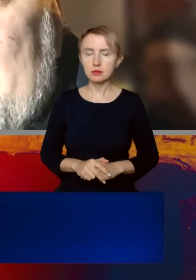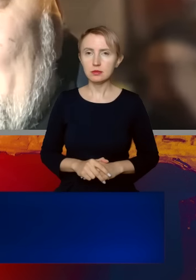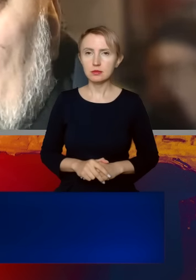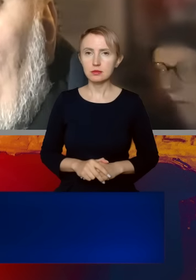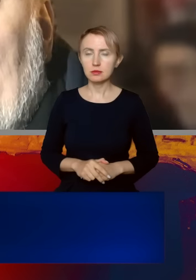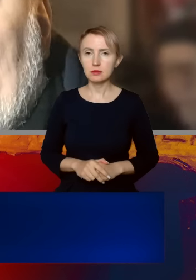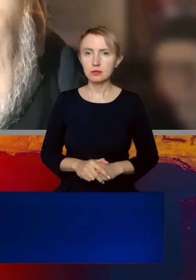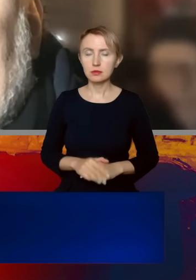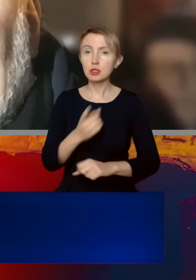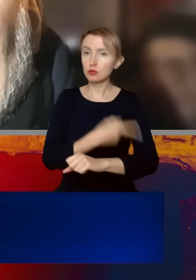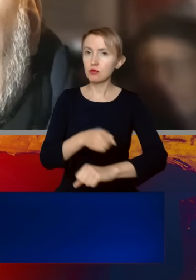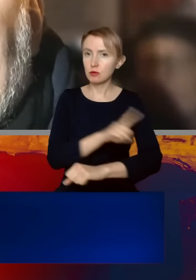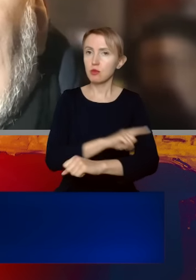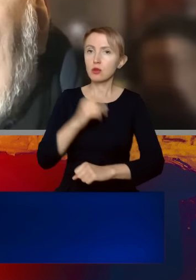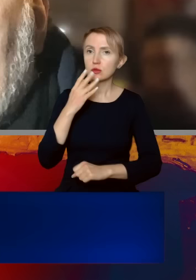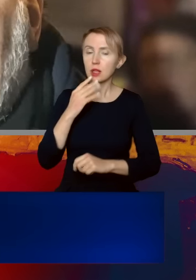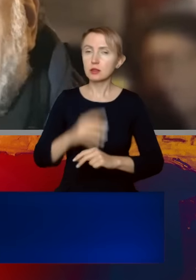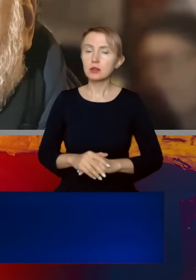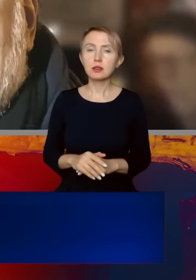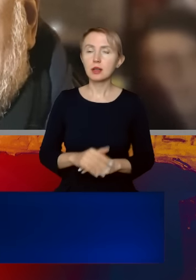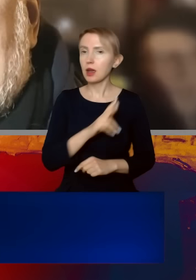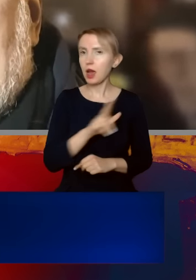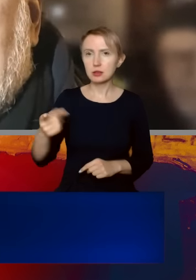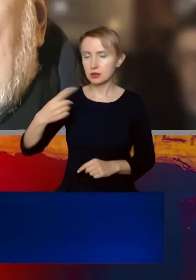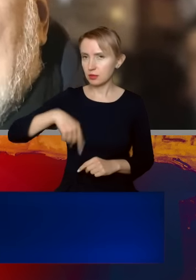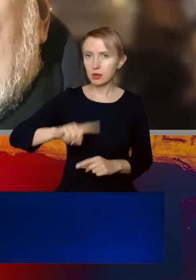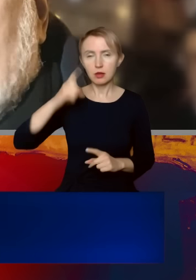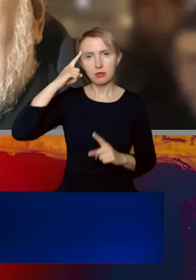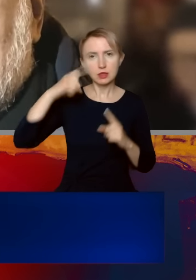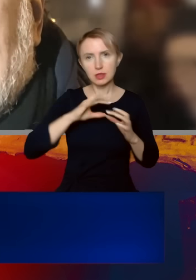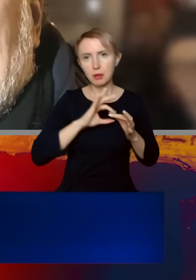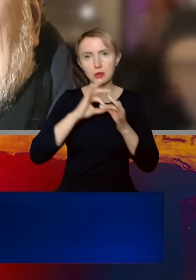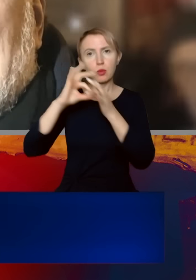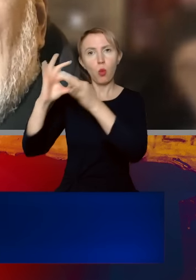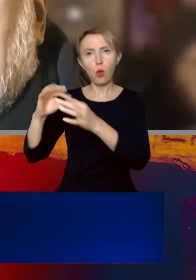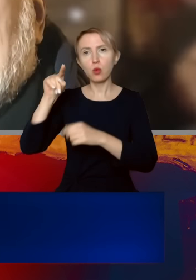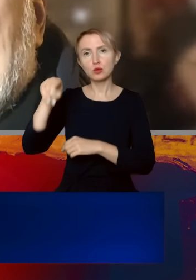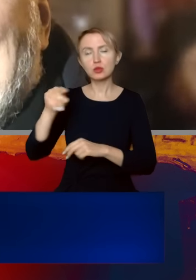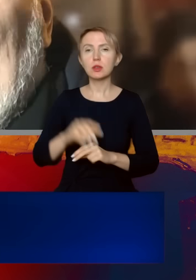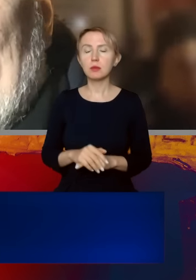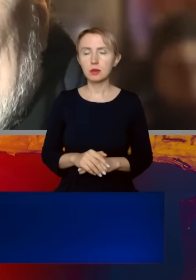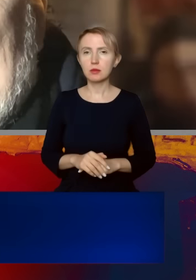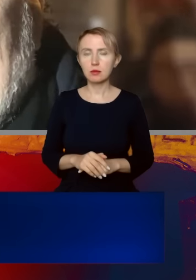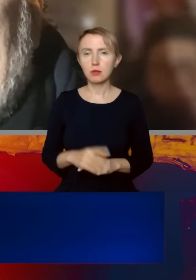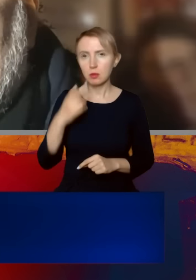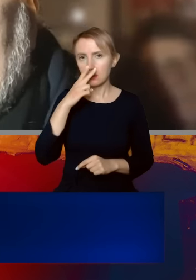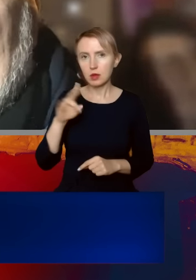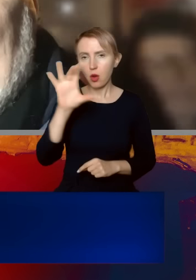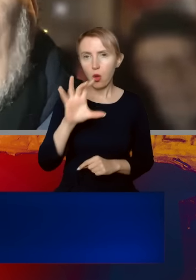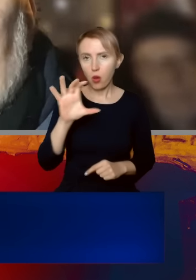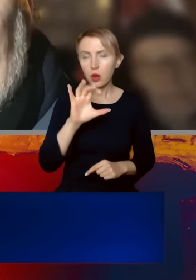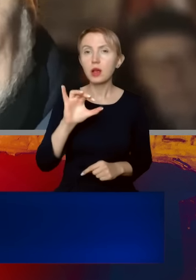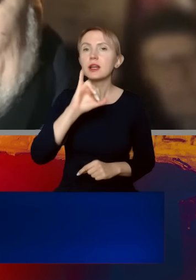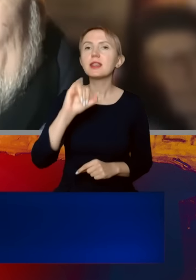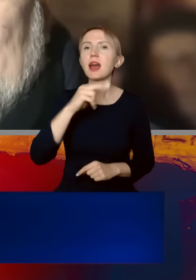padają w Poznaniu. Wszyscy jesteśmy tam myślami, jesteśmy myślami w szczególności, bo podglądamy tą relację z Janem